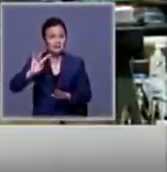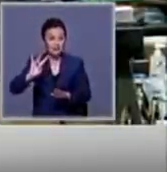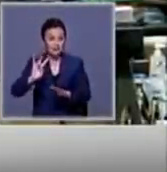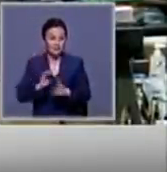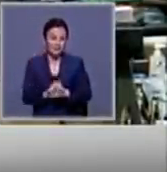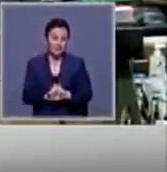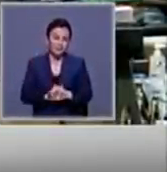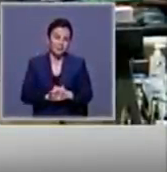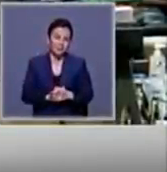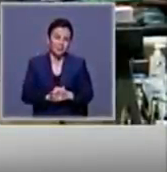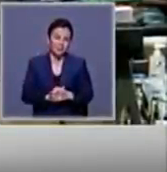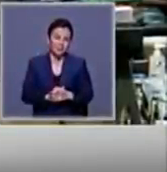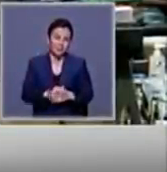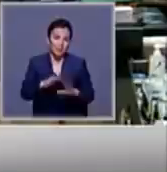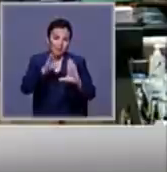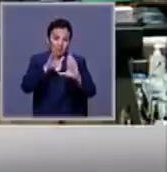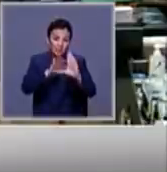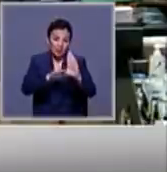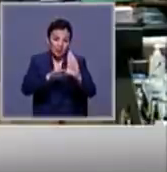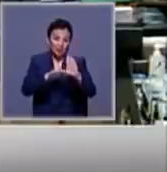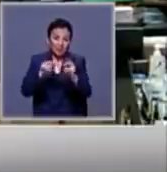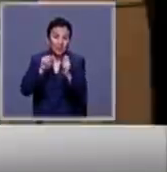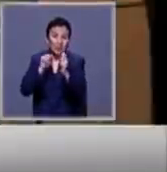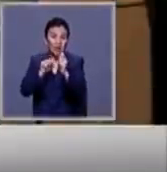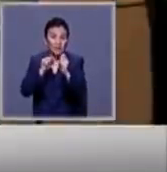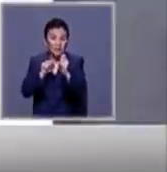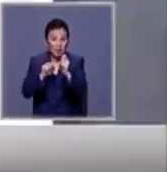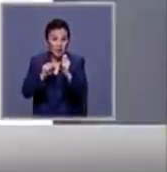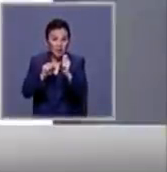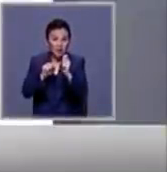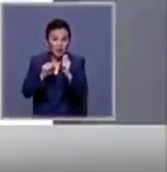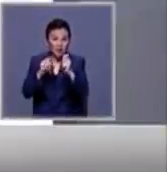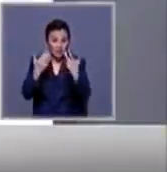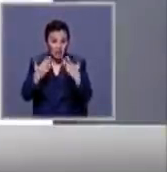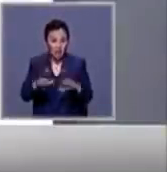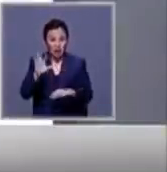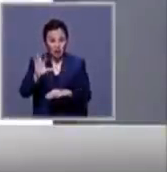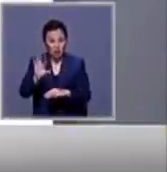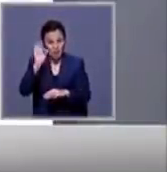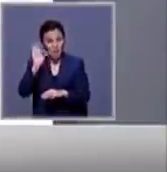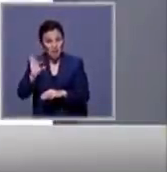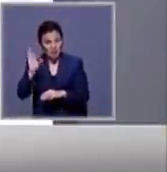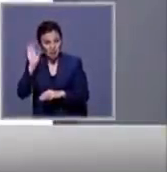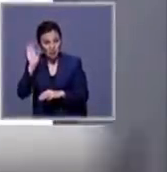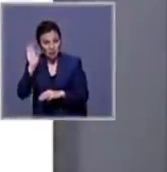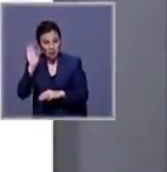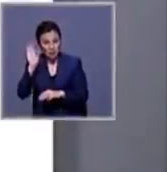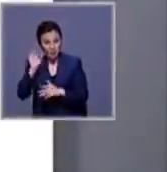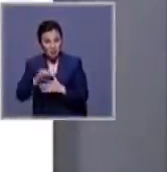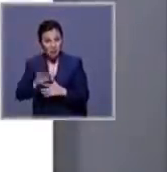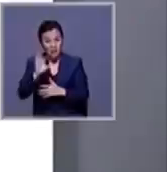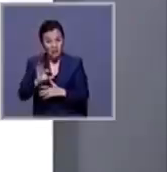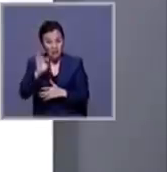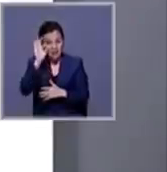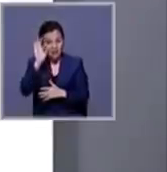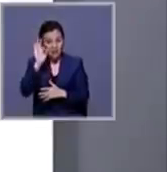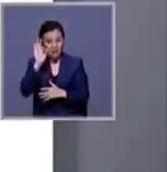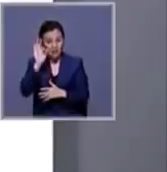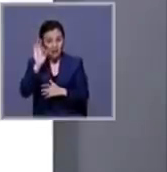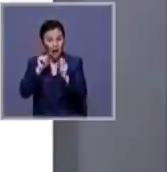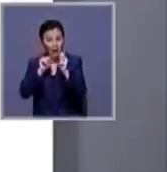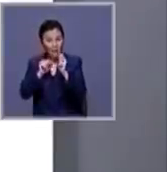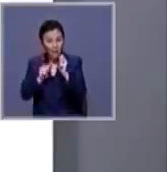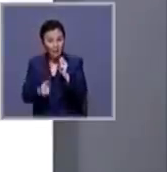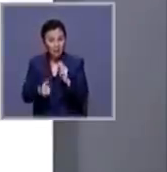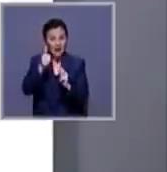ภอปุ๊บสมัครเสร็จแล้วนะก็เขาก็ ต้องไปเลือก เขาชื่อก็ต้องไปเลือกกัน ใช ่ก็ต้องไปเลือกกันที่ระดับอำเภอใช่ไหมระดับอำเภอเ